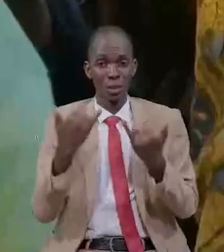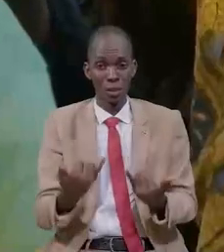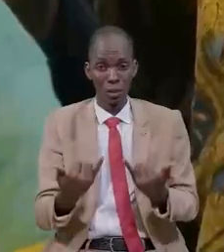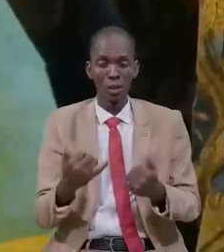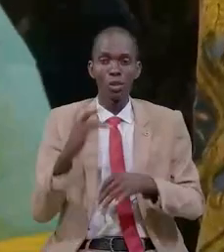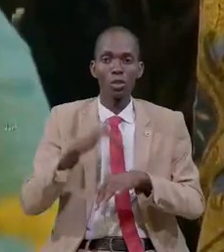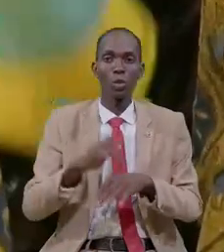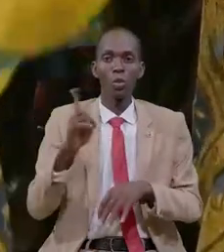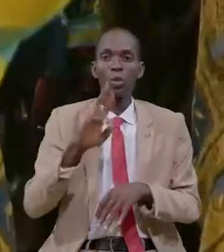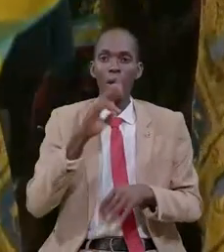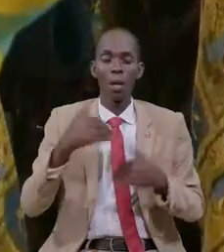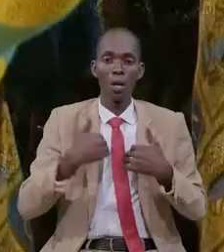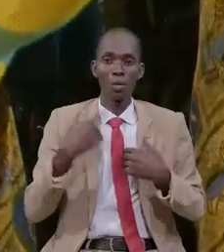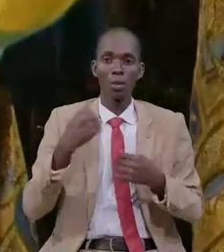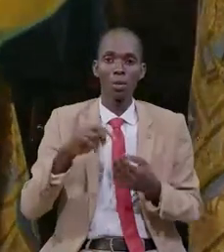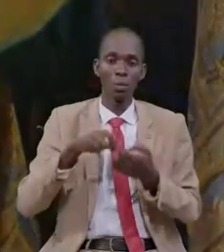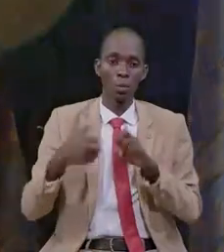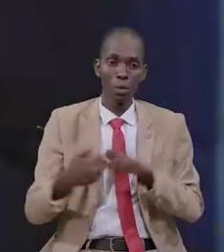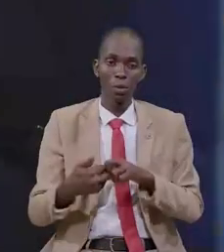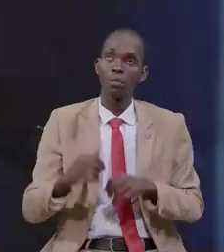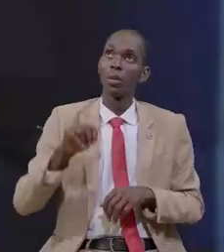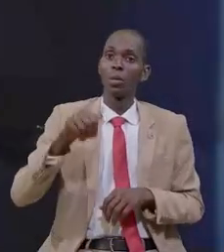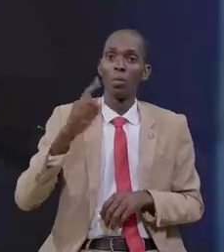Mets une main là où tu as le défi et tu lèves l'autre main.